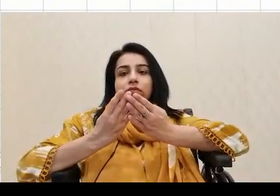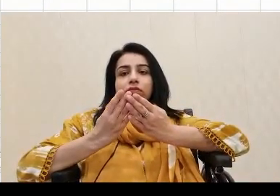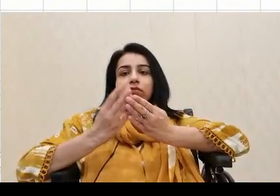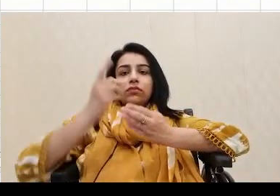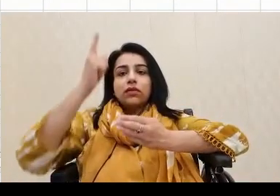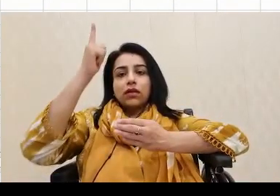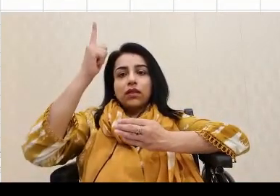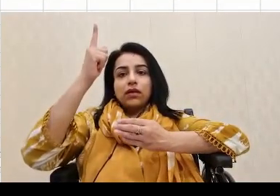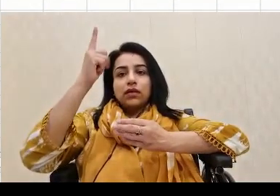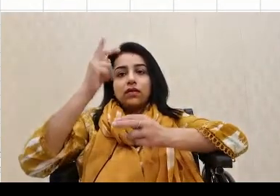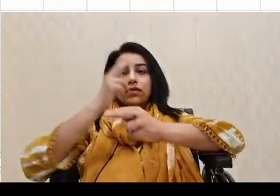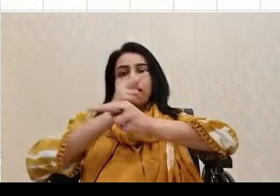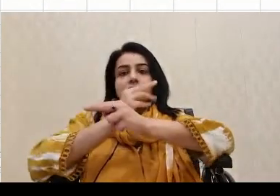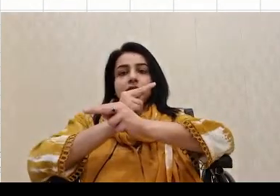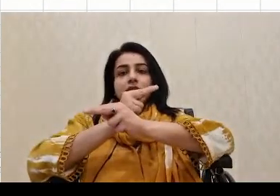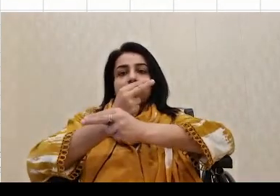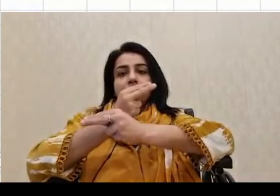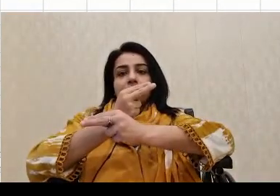बिस्मिल्लाहिर्रहमानिर्रहीम।